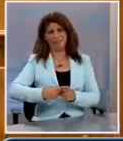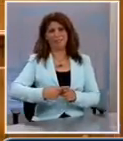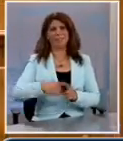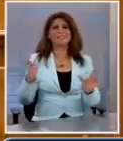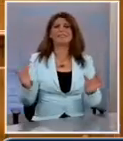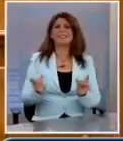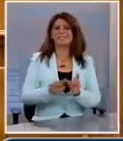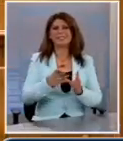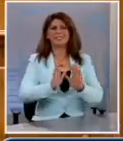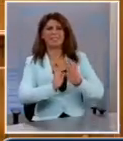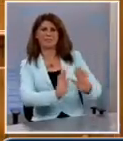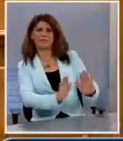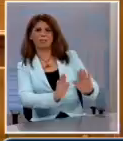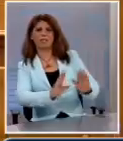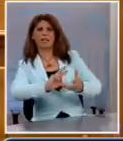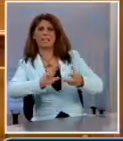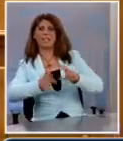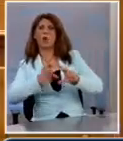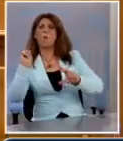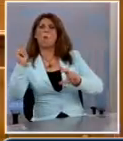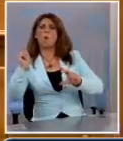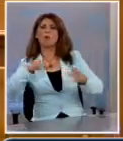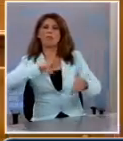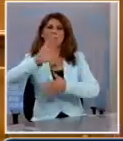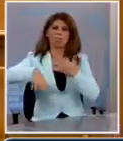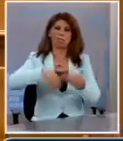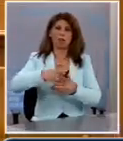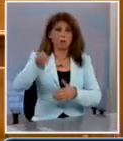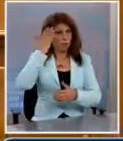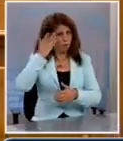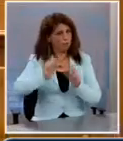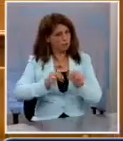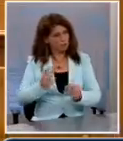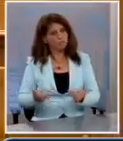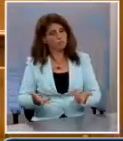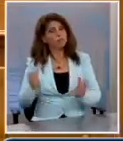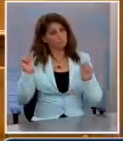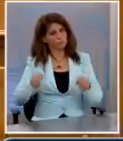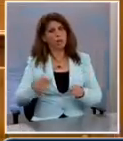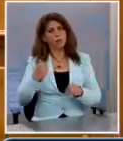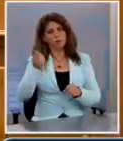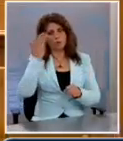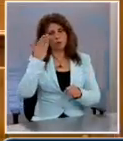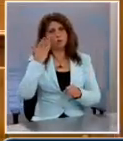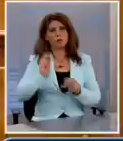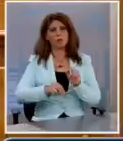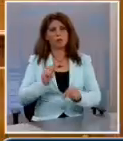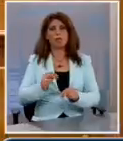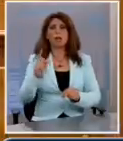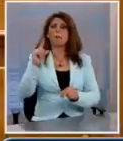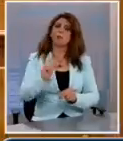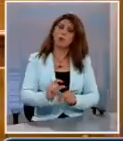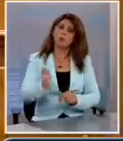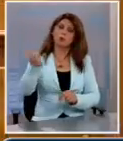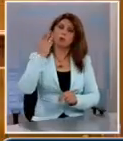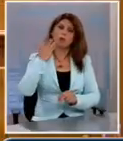state εκτεθειμένη σε γεωπολιτικές θύελες. Έχουν κόστος οι εκλογές? Βεβαίως και έχουν κόστος. Αλλά είναι πολύ μικρότερο